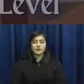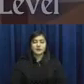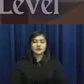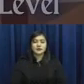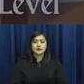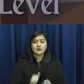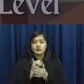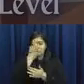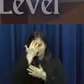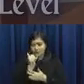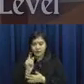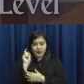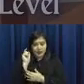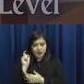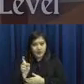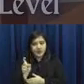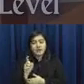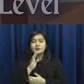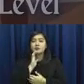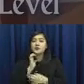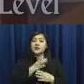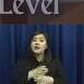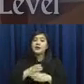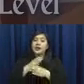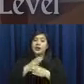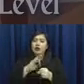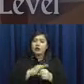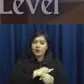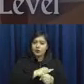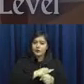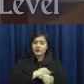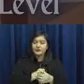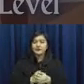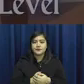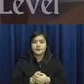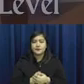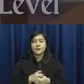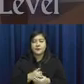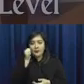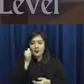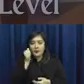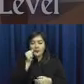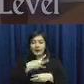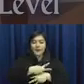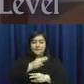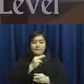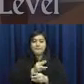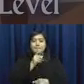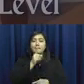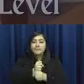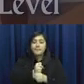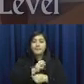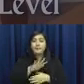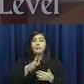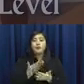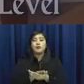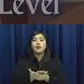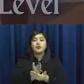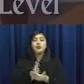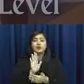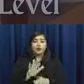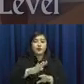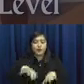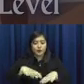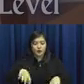dapat nating bantayan ay yung magkaroon ng kabuluhan anumang bagay na ating ginagawa para sa ating